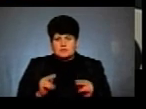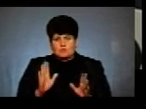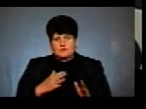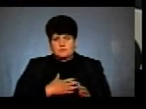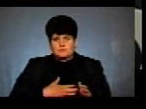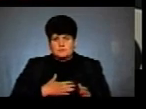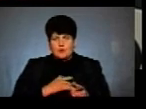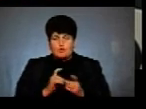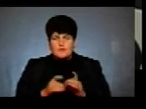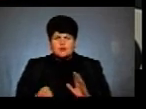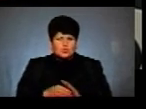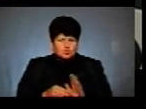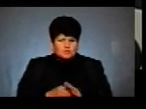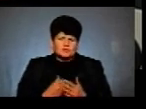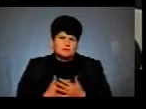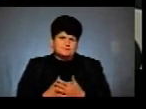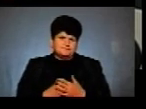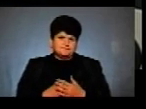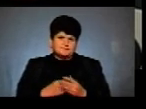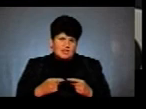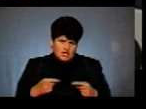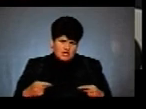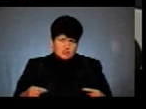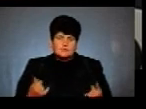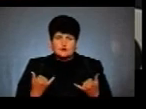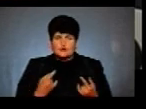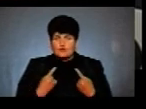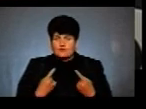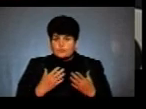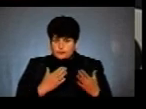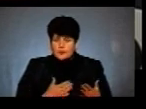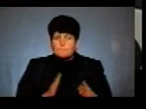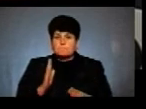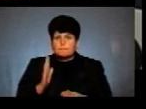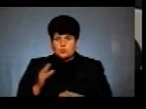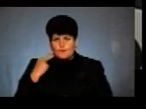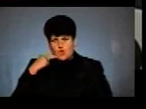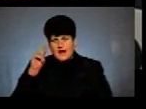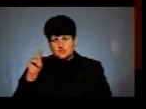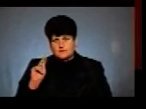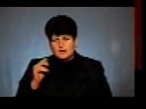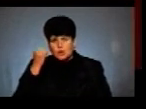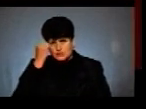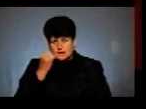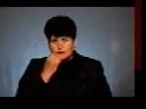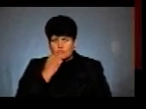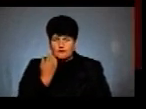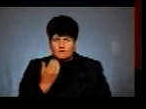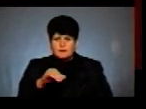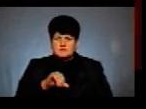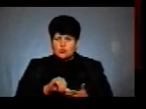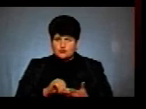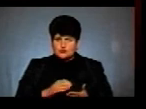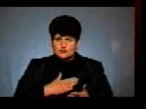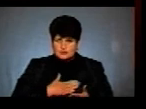перейматися, особливо боротьба з корупцією і іншими чинниками, про які ми сьогодні згадували, ми будемо кращими. Я дуже дякую вам за участь у нашому